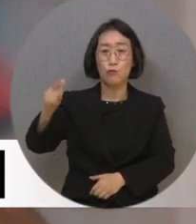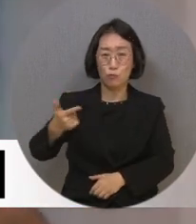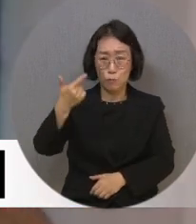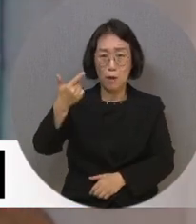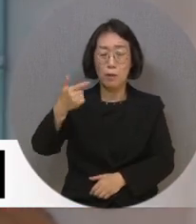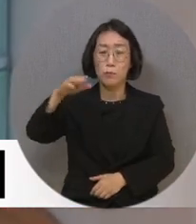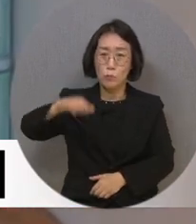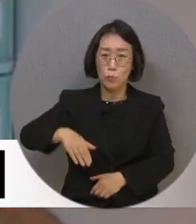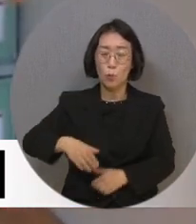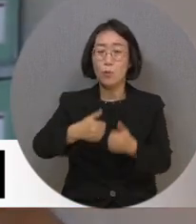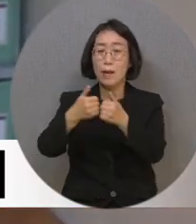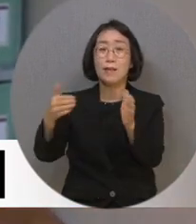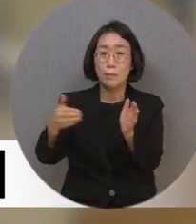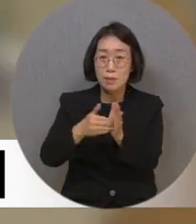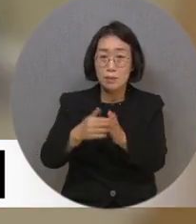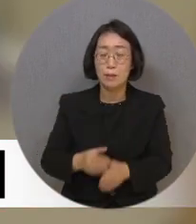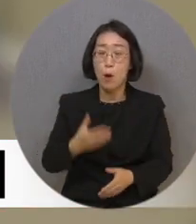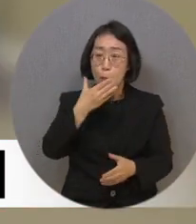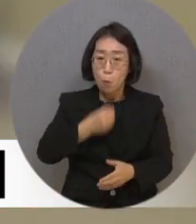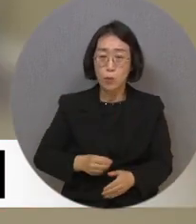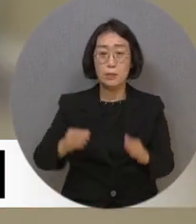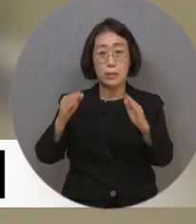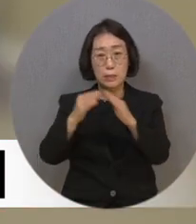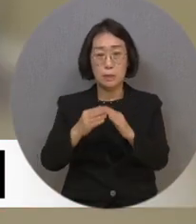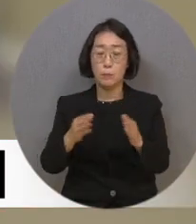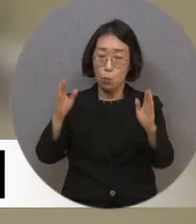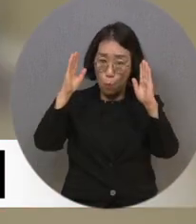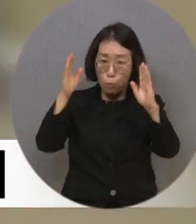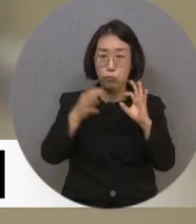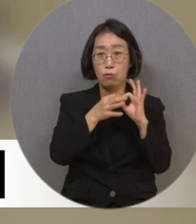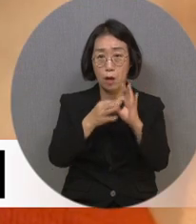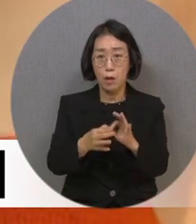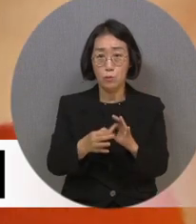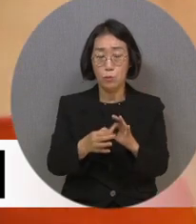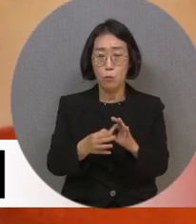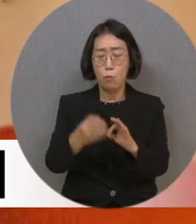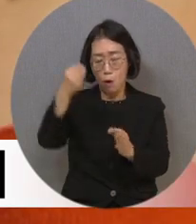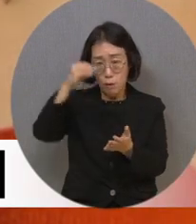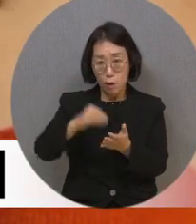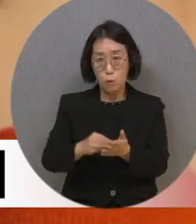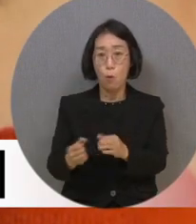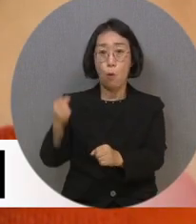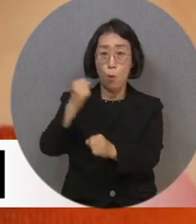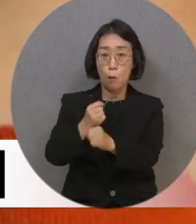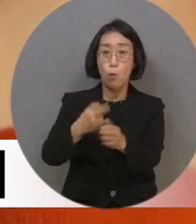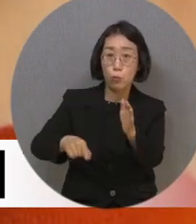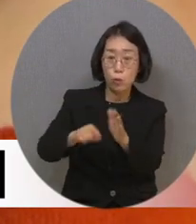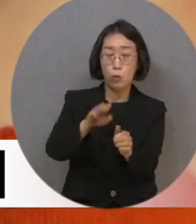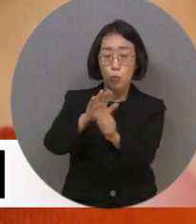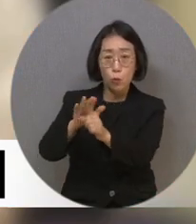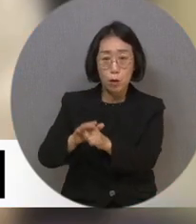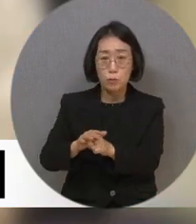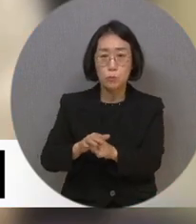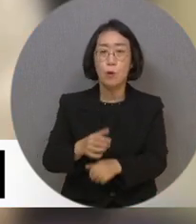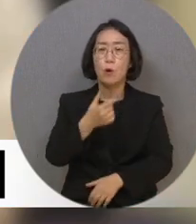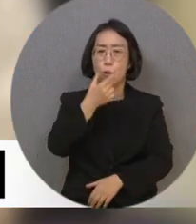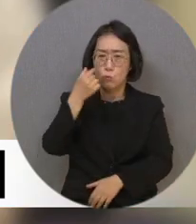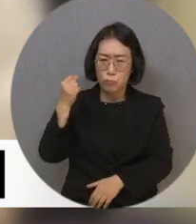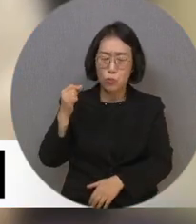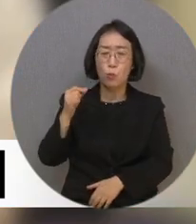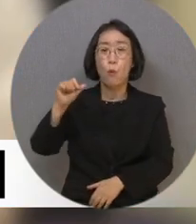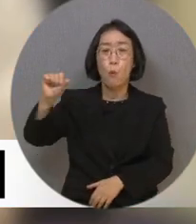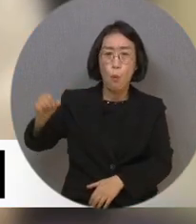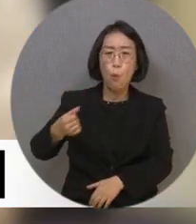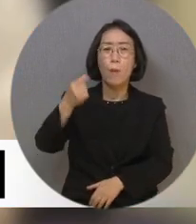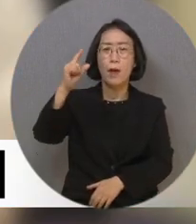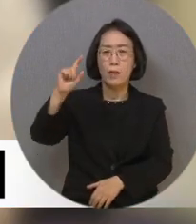가장 많았고 복지나 거주 학업 등 피해자가 일상으로 돌아갈 수 있는 실질적인 자립 지원은 500 예순 한